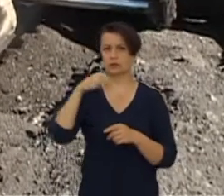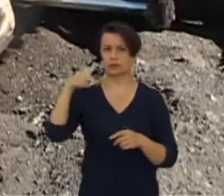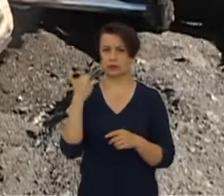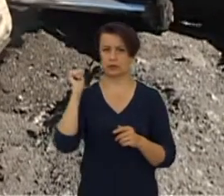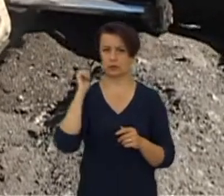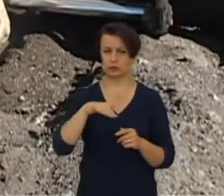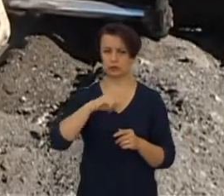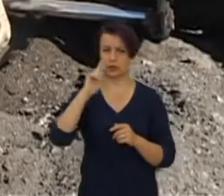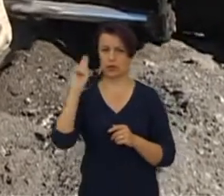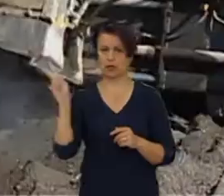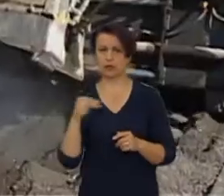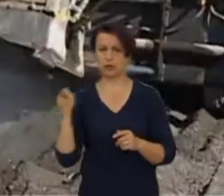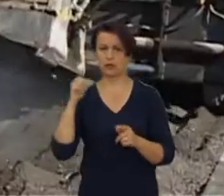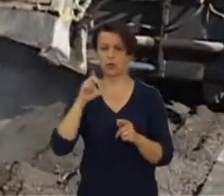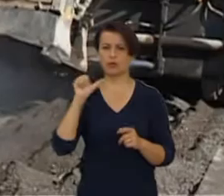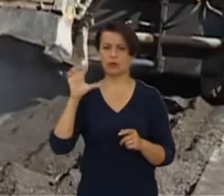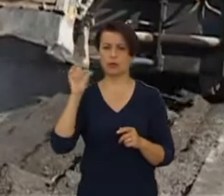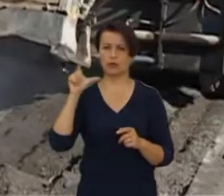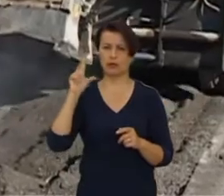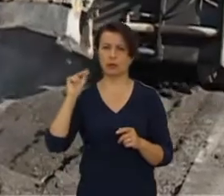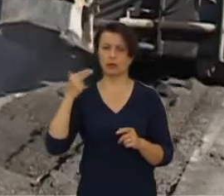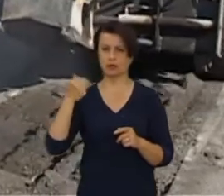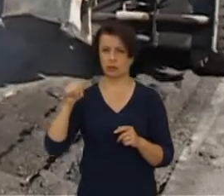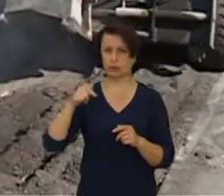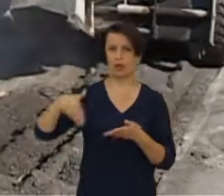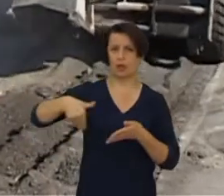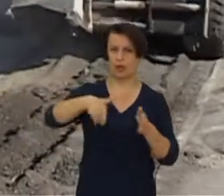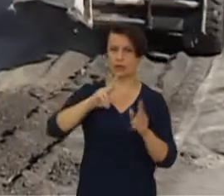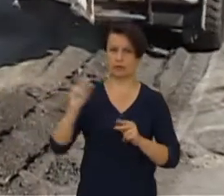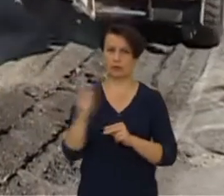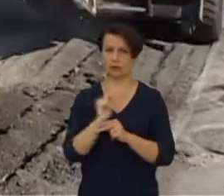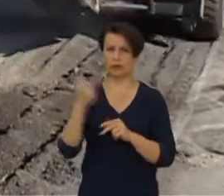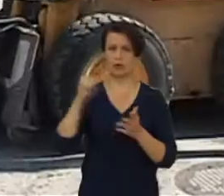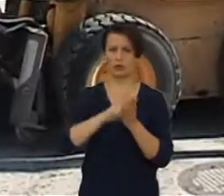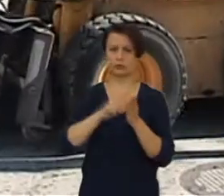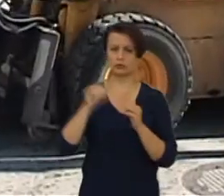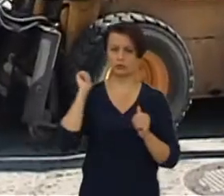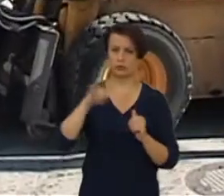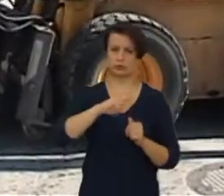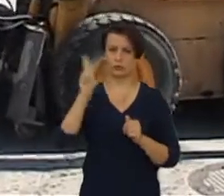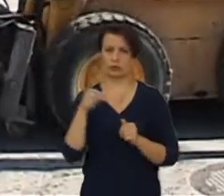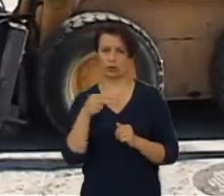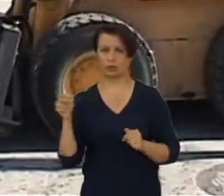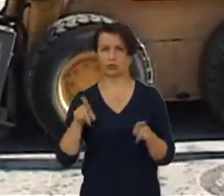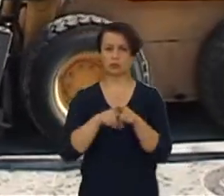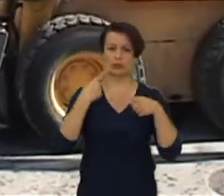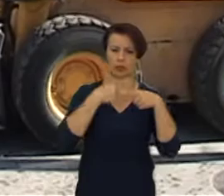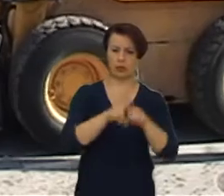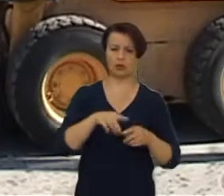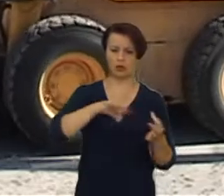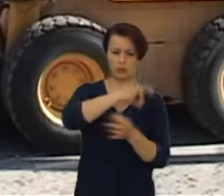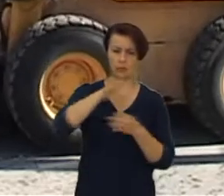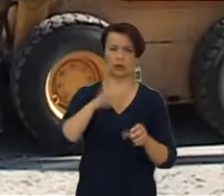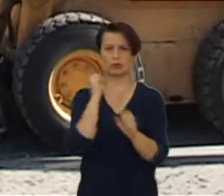skirta 103 000 eurų, Lipliūnų kaimo Dobilų gatvės kapitaliniam remontui 80 000 eurų, taip pat